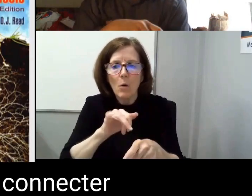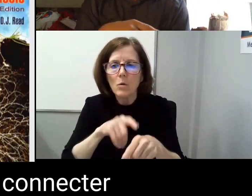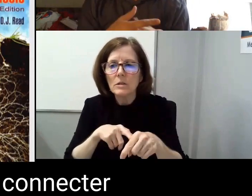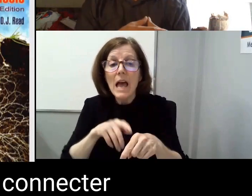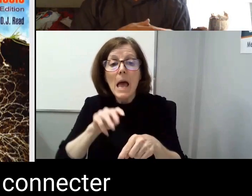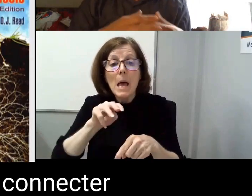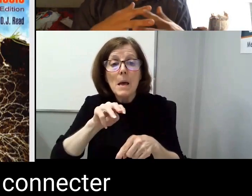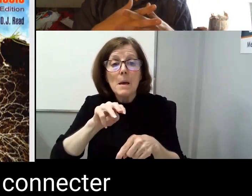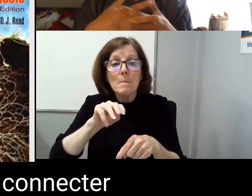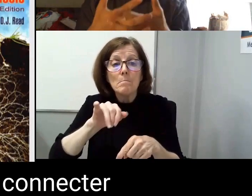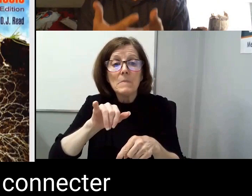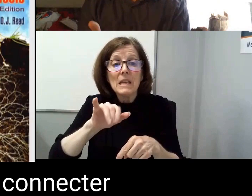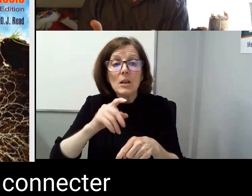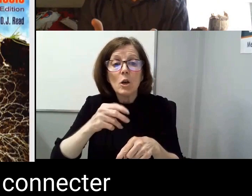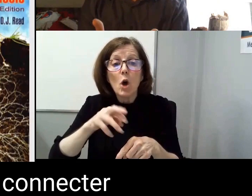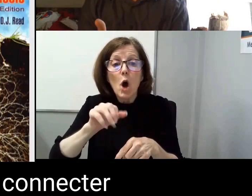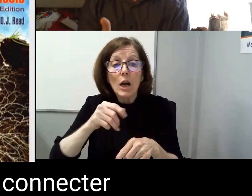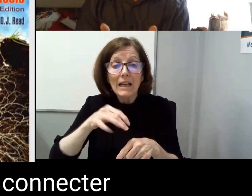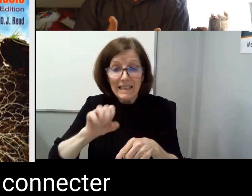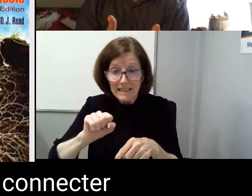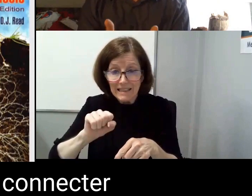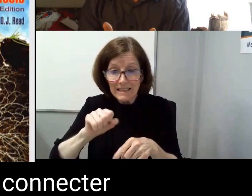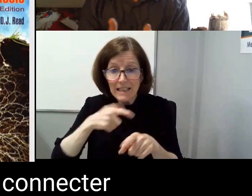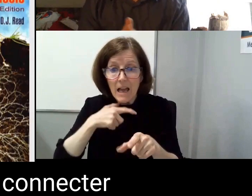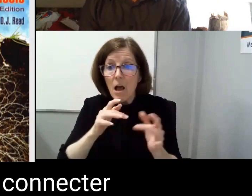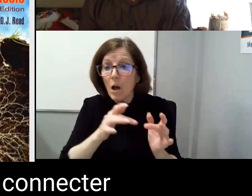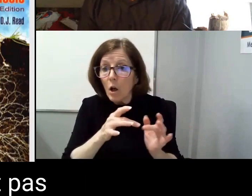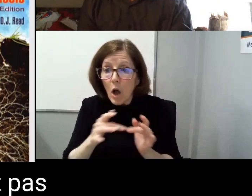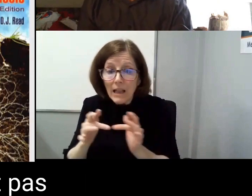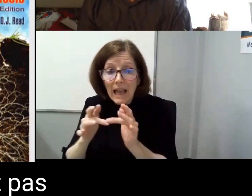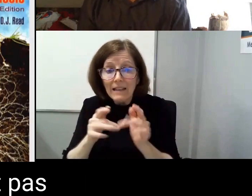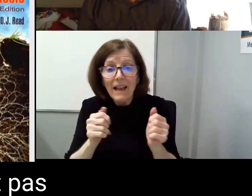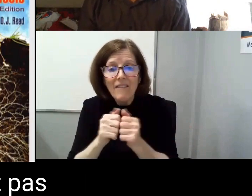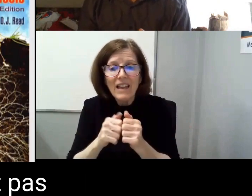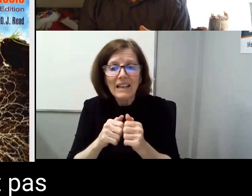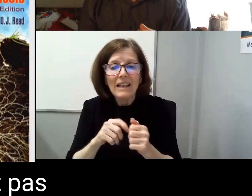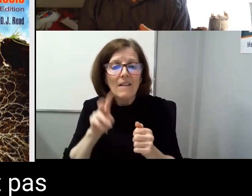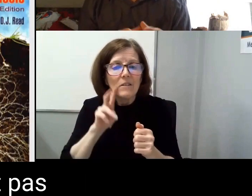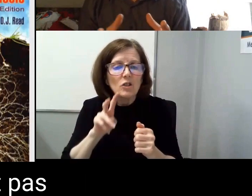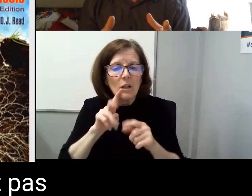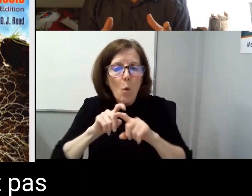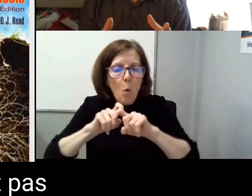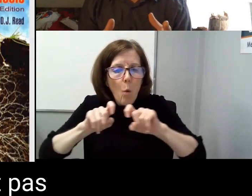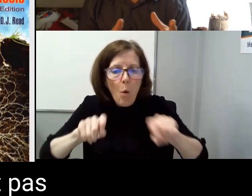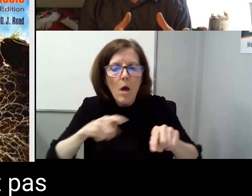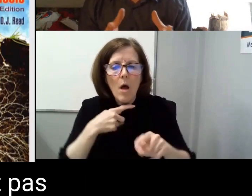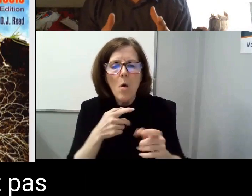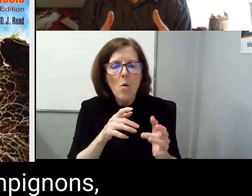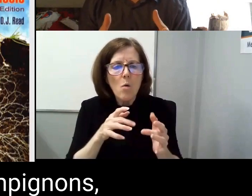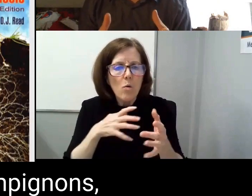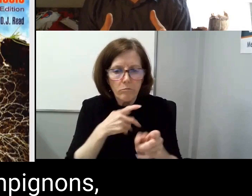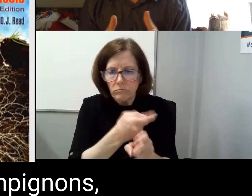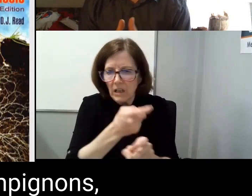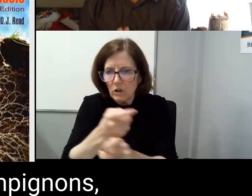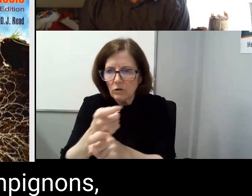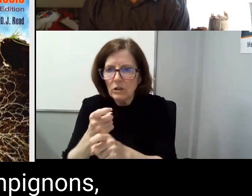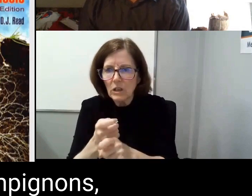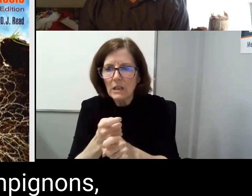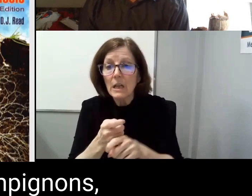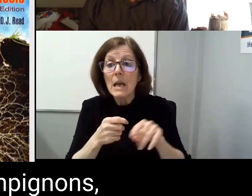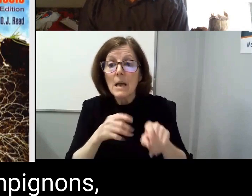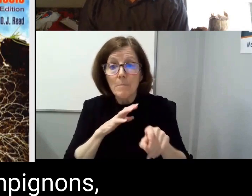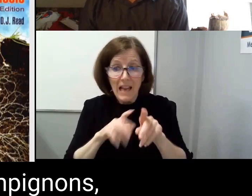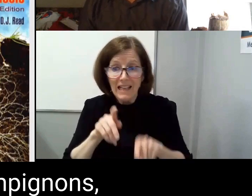les endomycorhizes vont connecter avec plus de variétés de végétaux, mais aussi ils ne vont pas stresser des gens qui ont encore peut-être peur